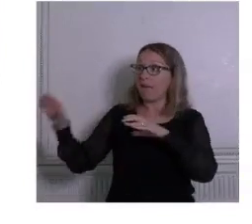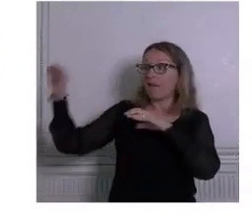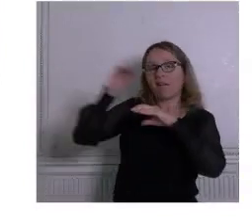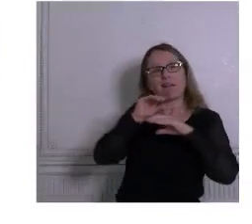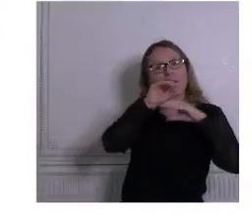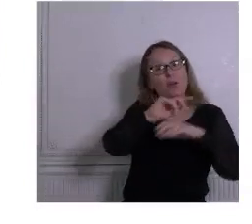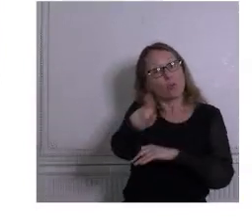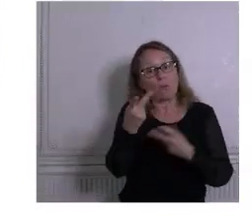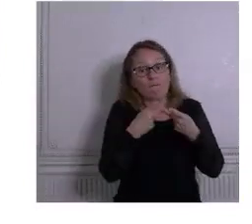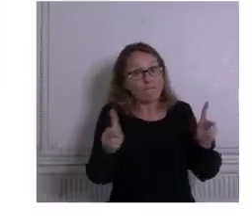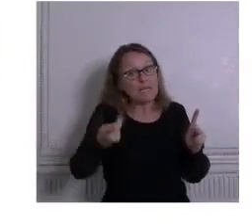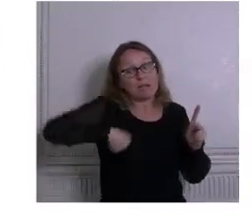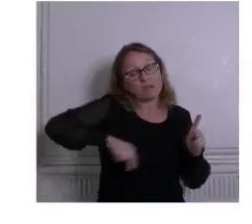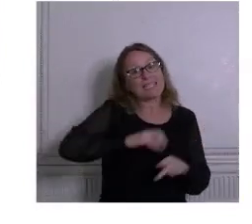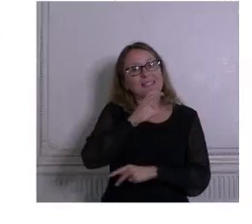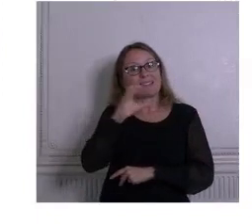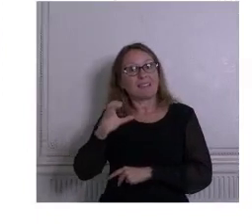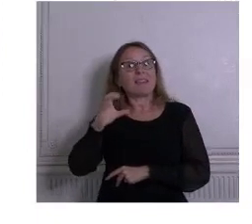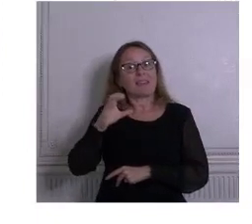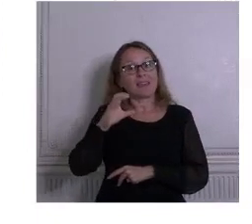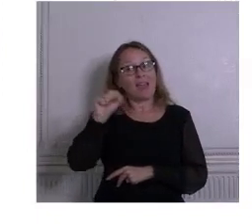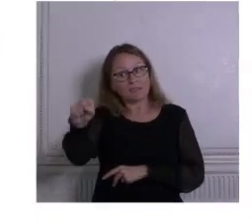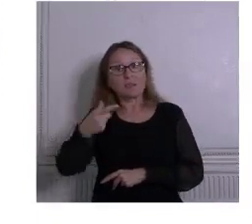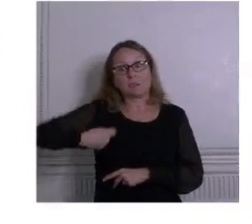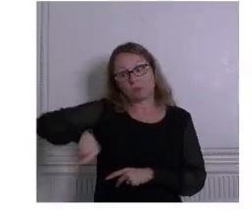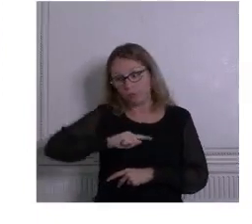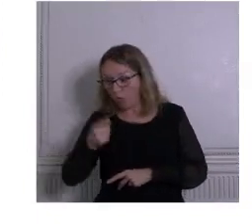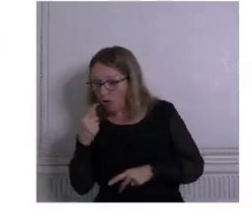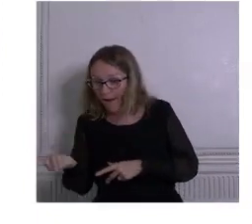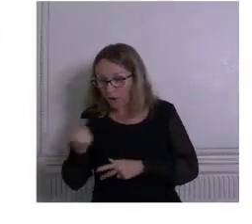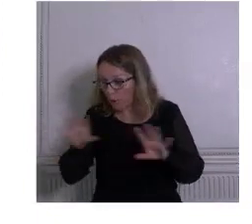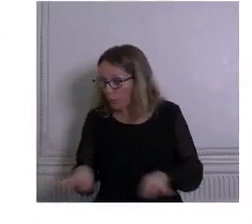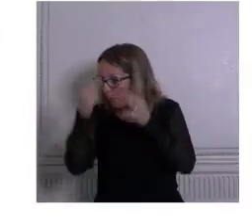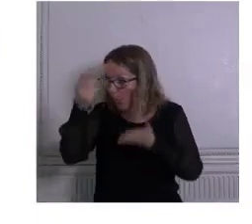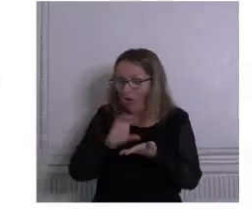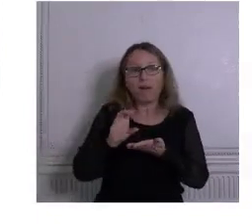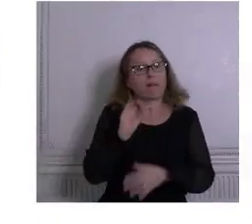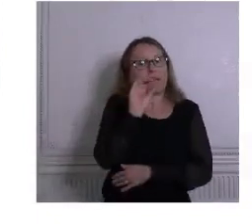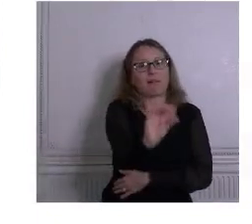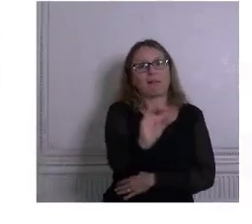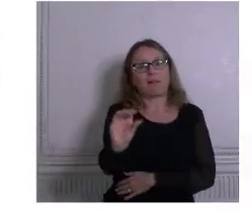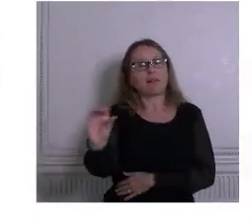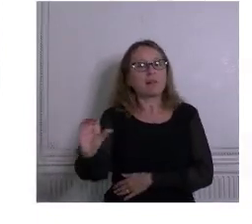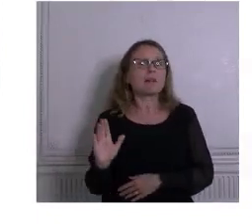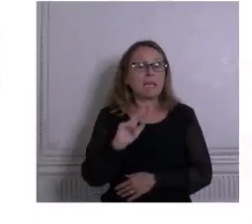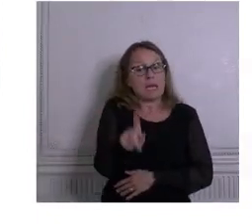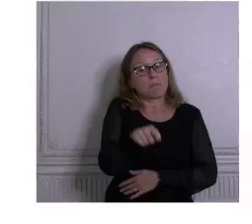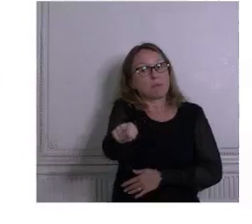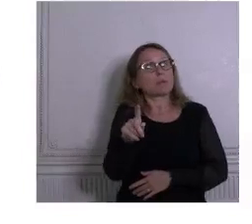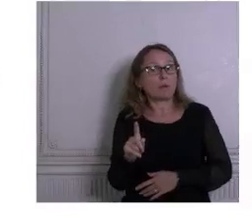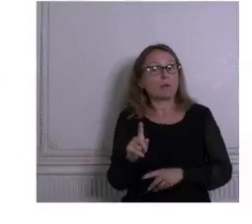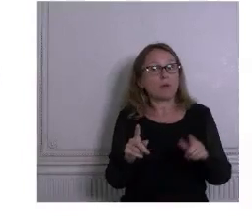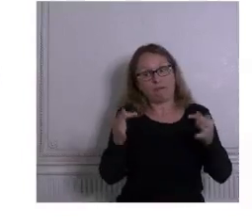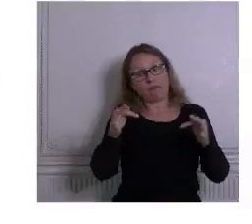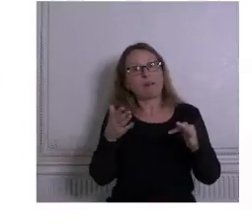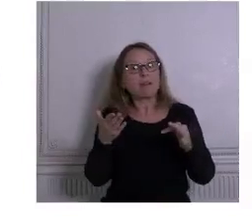un peu moins, pour relier la piscine, pour relier tout un tas de bâtiments municipaux qui sont situés à quelques encablures, et commencer à remonter jusqu'au centre-ville. Et